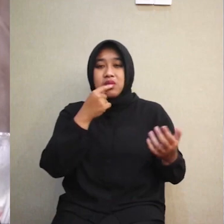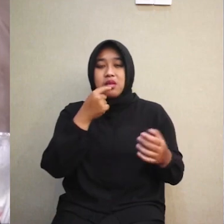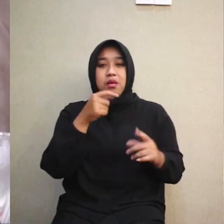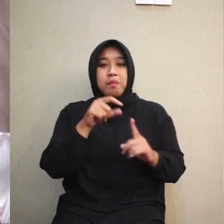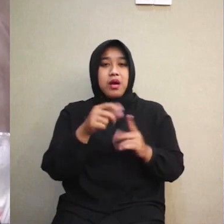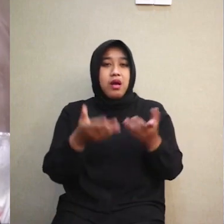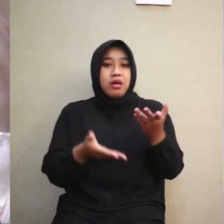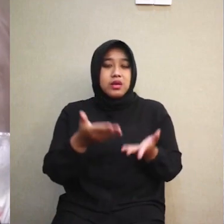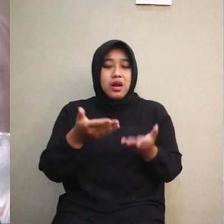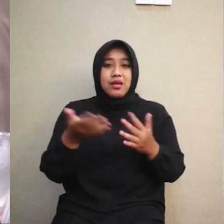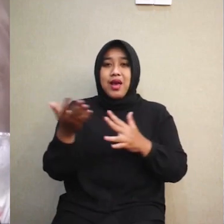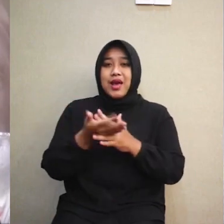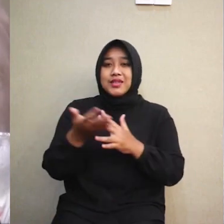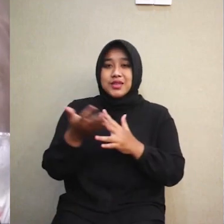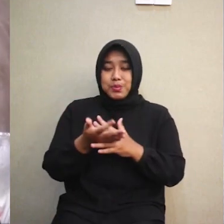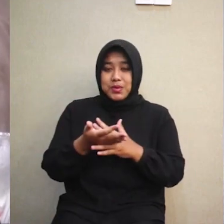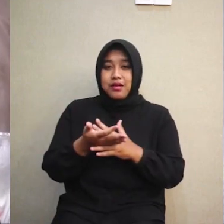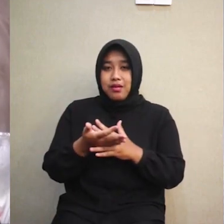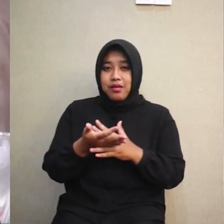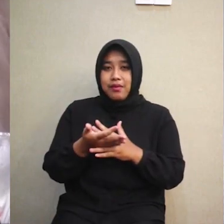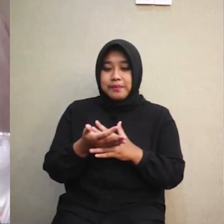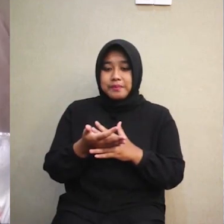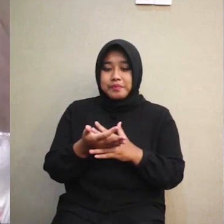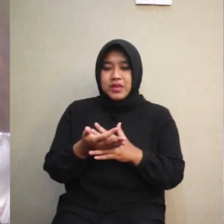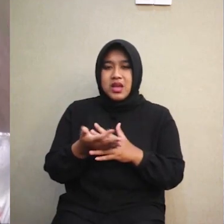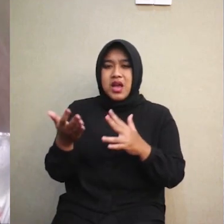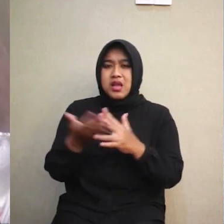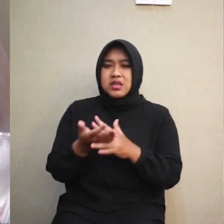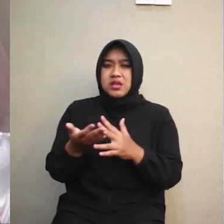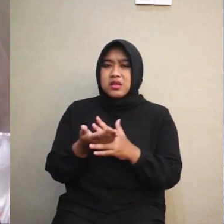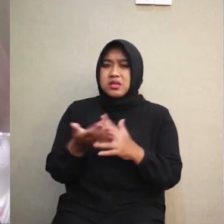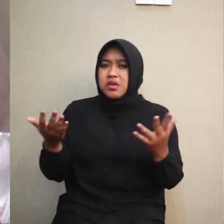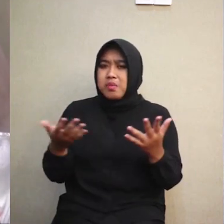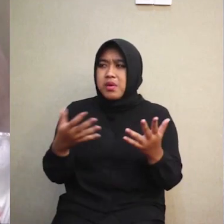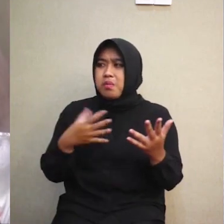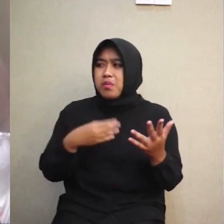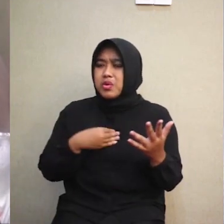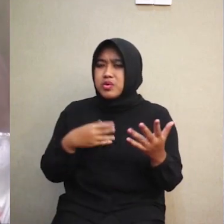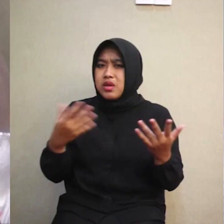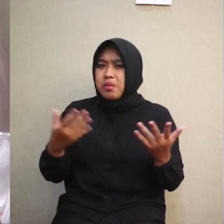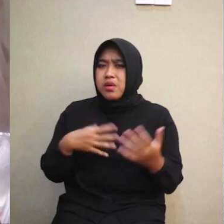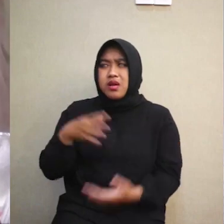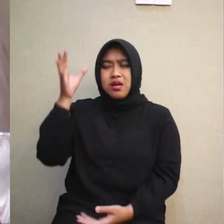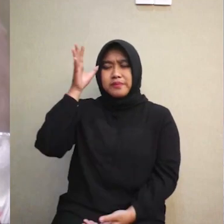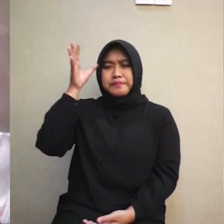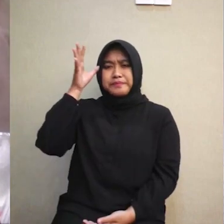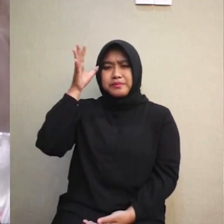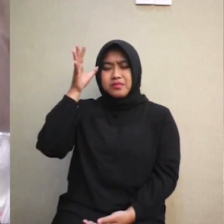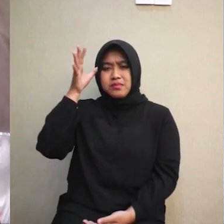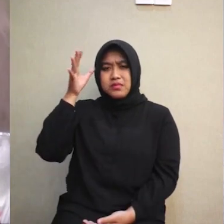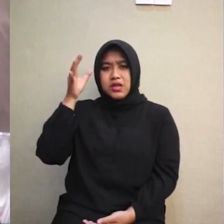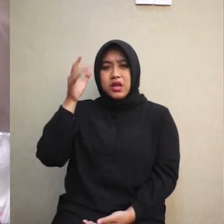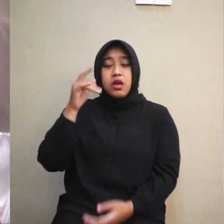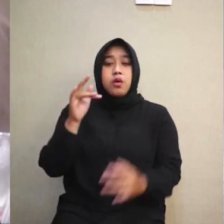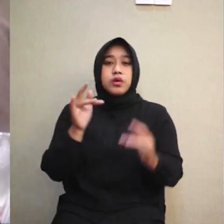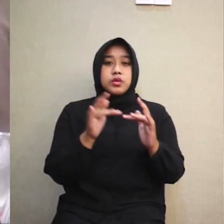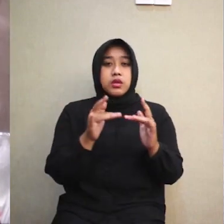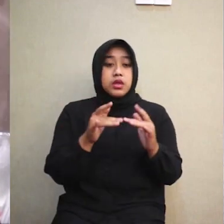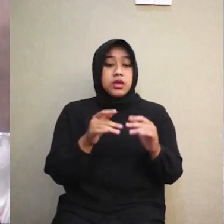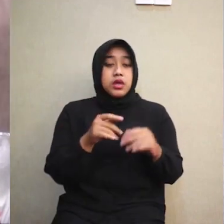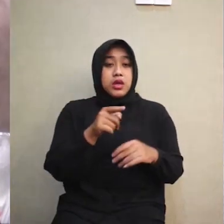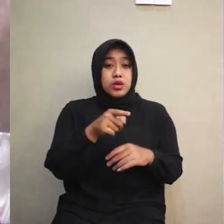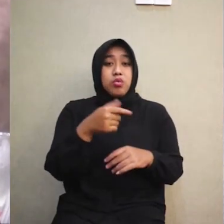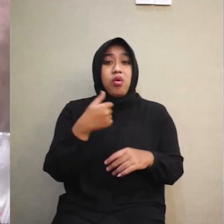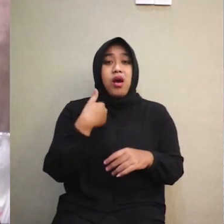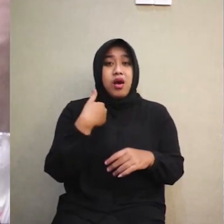pengadilan pengadilan yang aksesibel pengertian eksklub itu kayak apa sih maksudnya gitu jadi terus harus apa yang harus disiapkan padahal